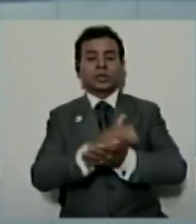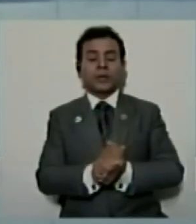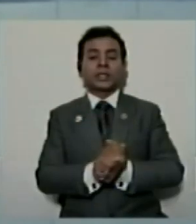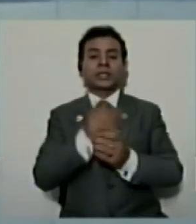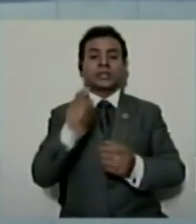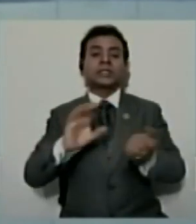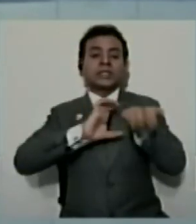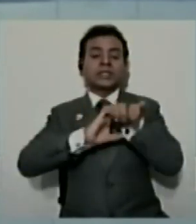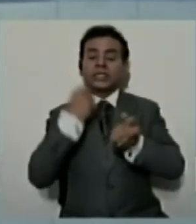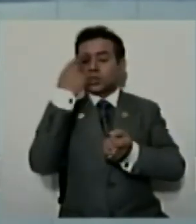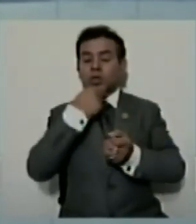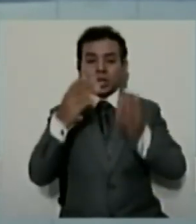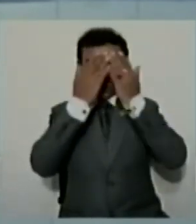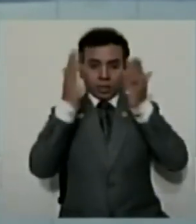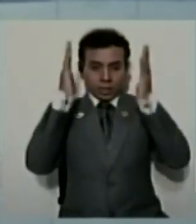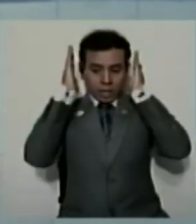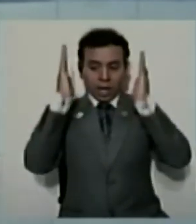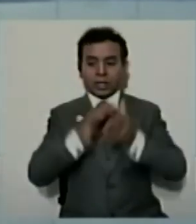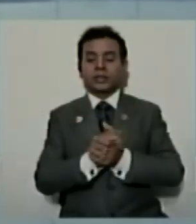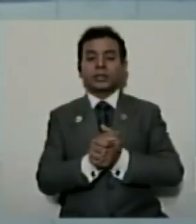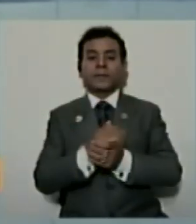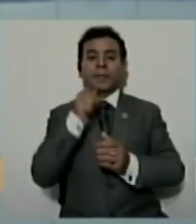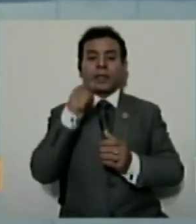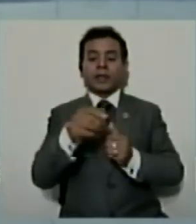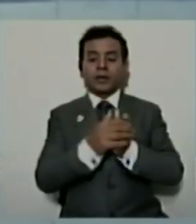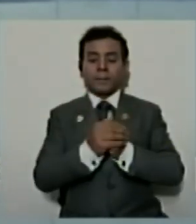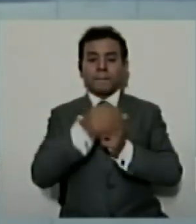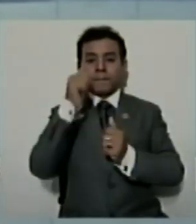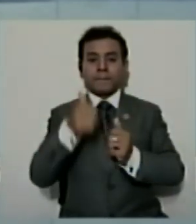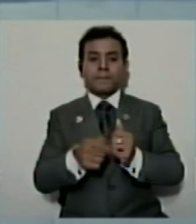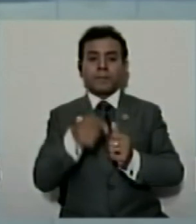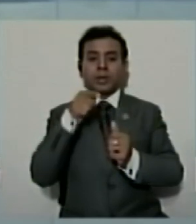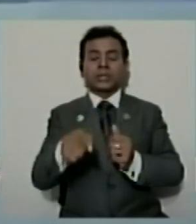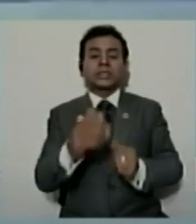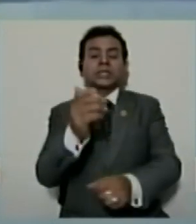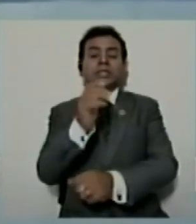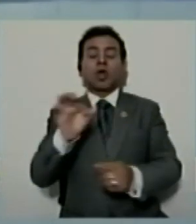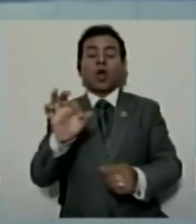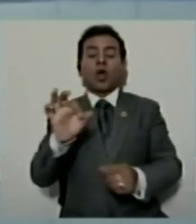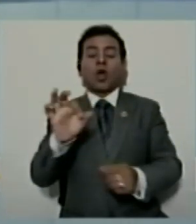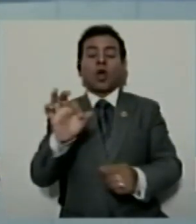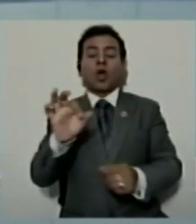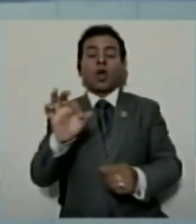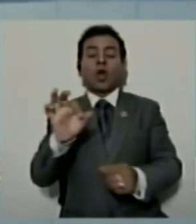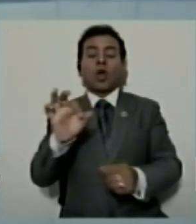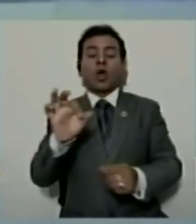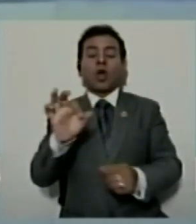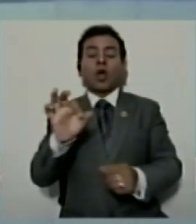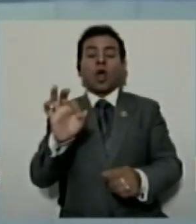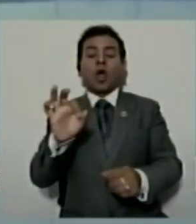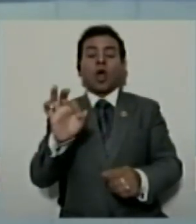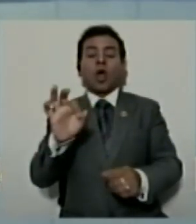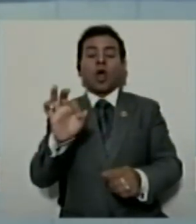অনেকেই আছেন। এবং আপনারা ইতিমধ্যে জানেন যে আমাদের একজন চিকিৎসক মৃত্যুবরণ করেছে। শুধু চিকিৎসক না,